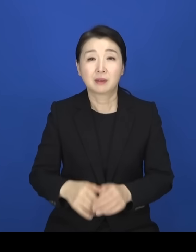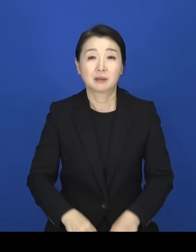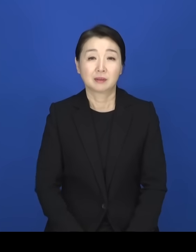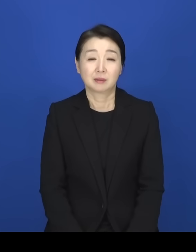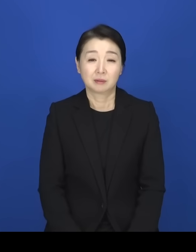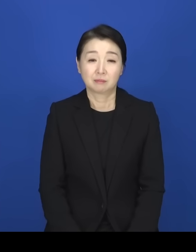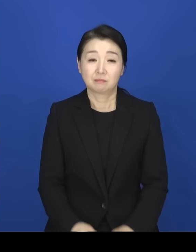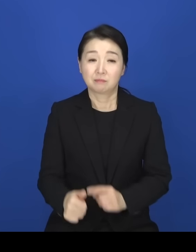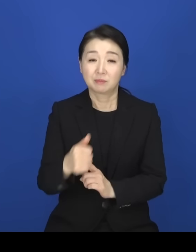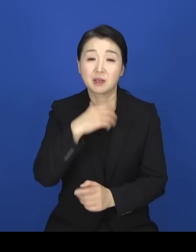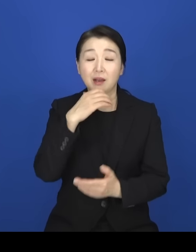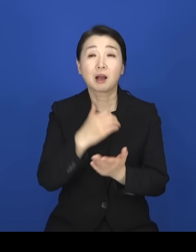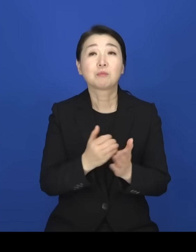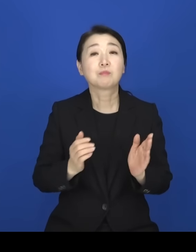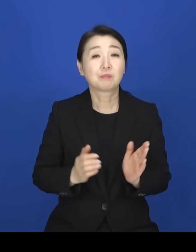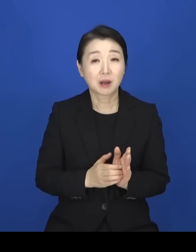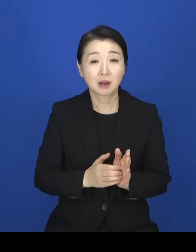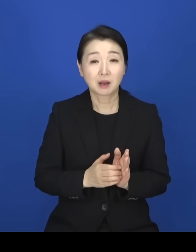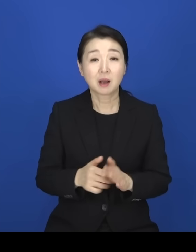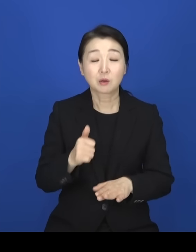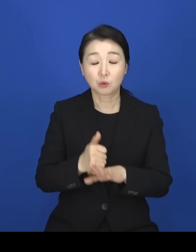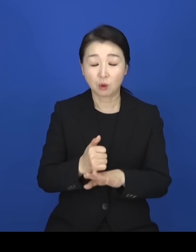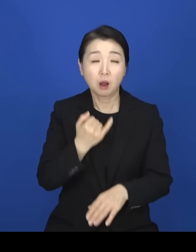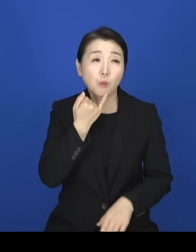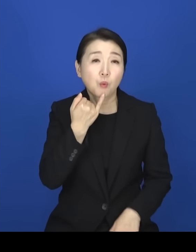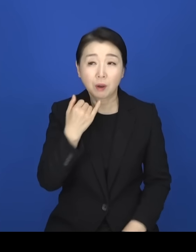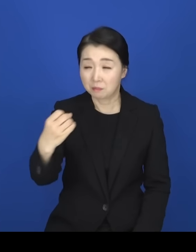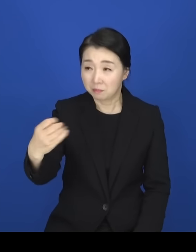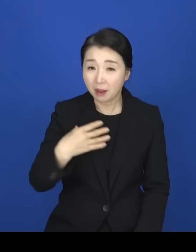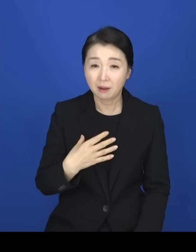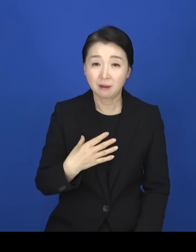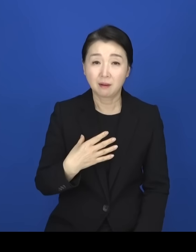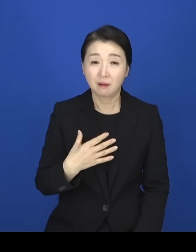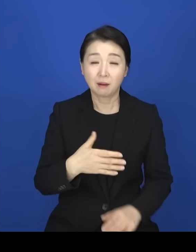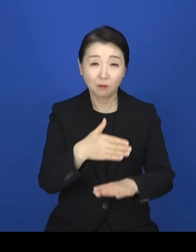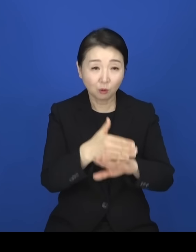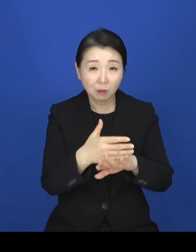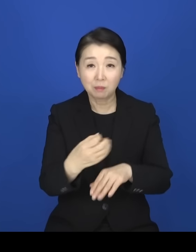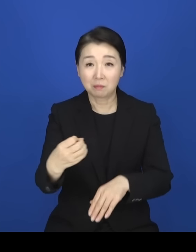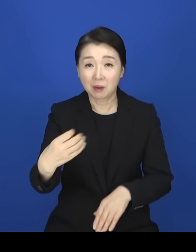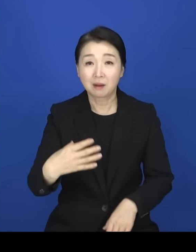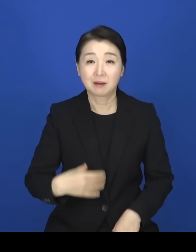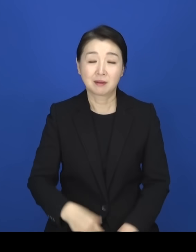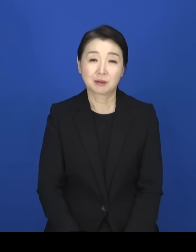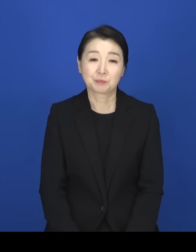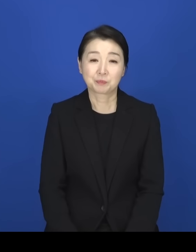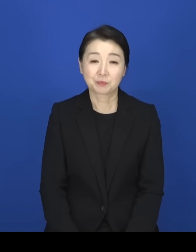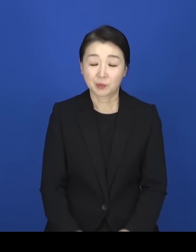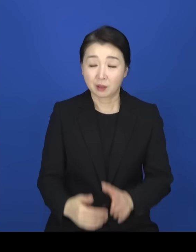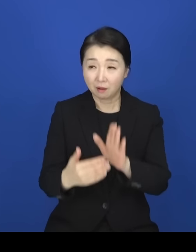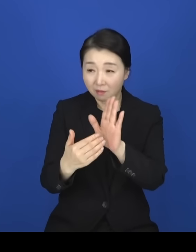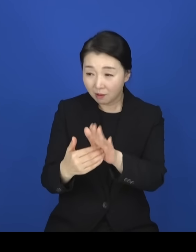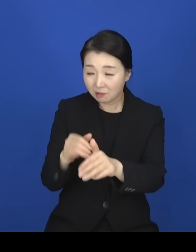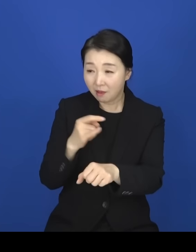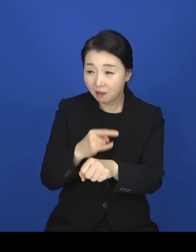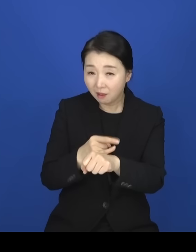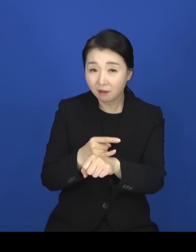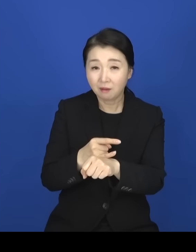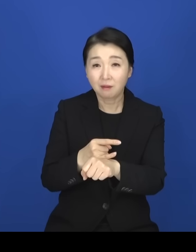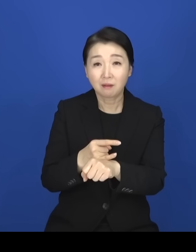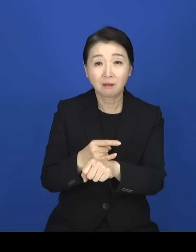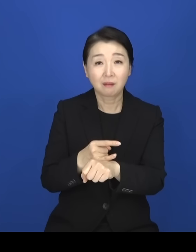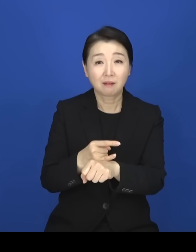이 사람은 감동받으면서 안 해도 됩니다. 근데 나 너무 고마워요. 내가 거절도 하면서 그렇죠,